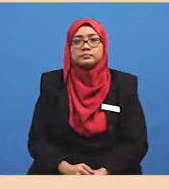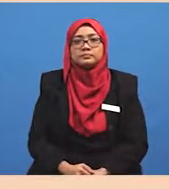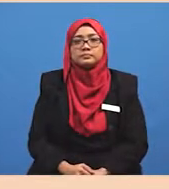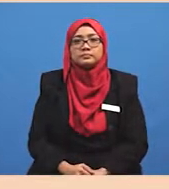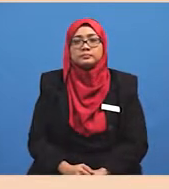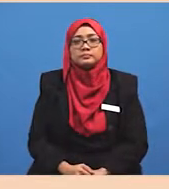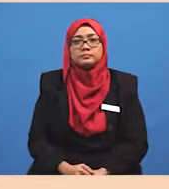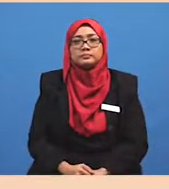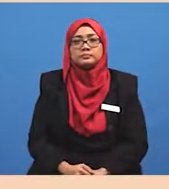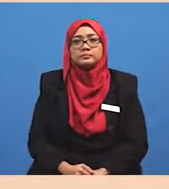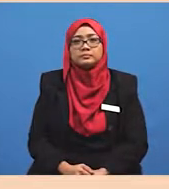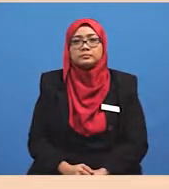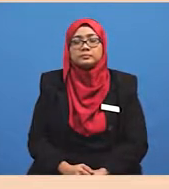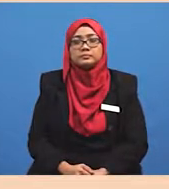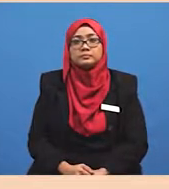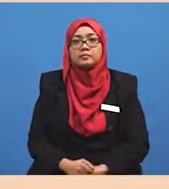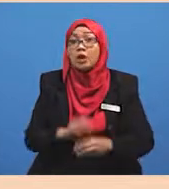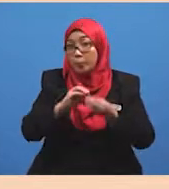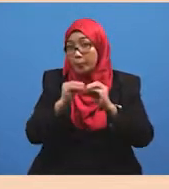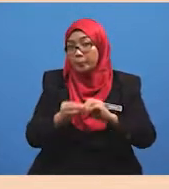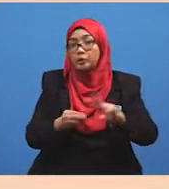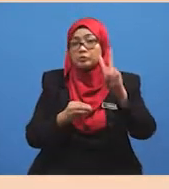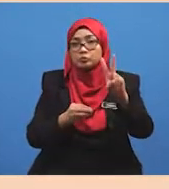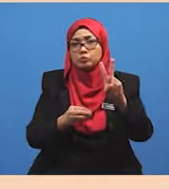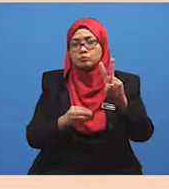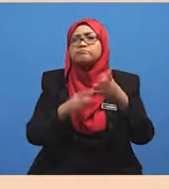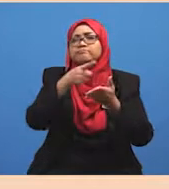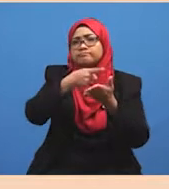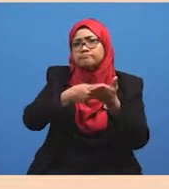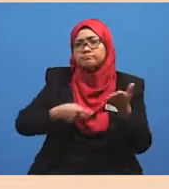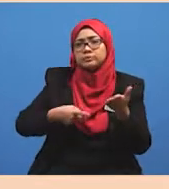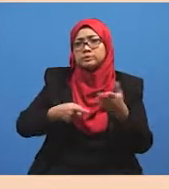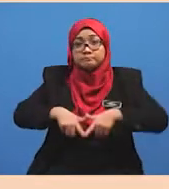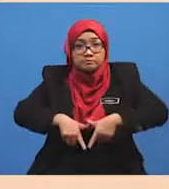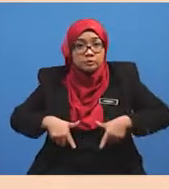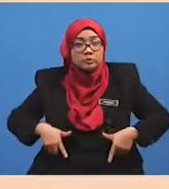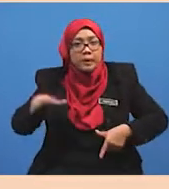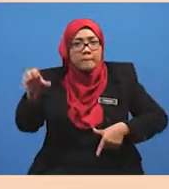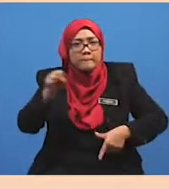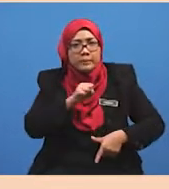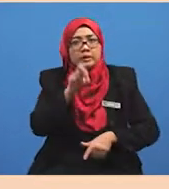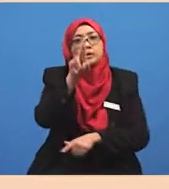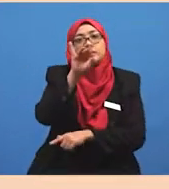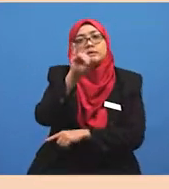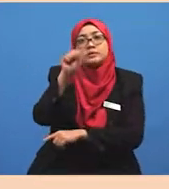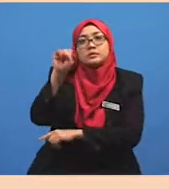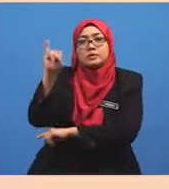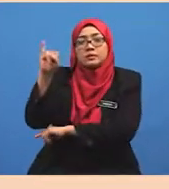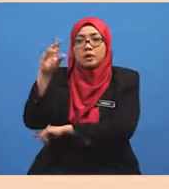tilep badan dan apa itu berani mengambil risiko